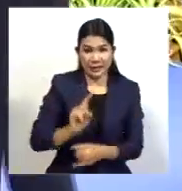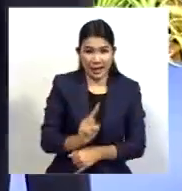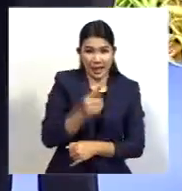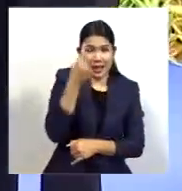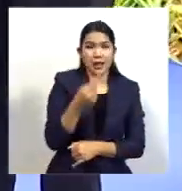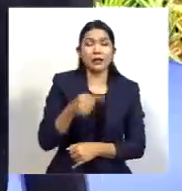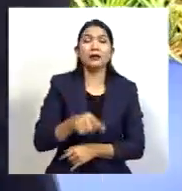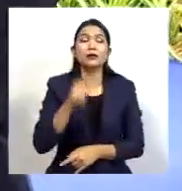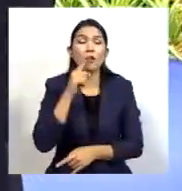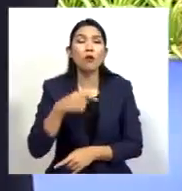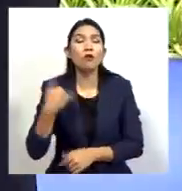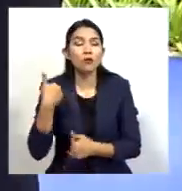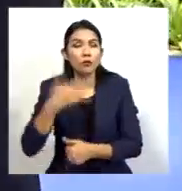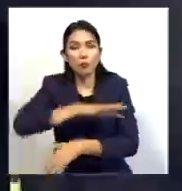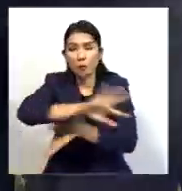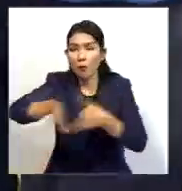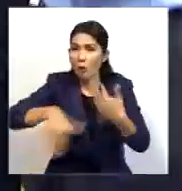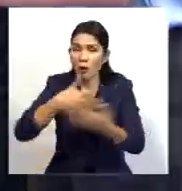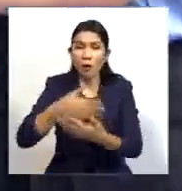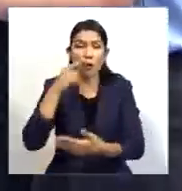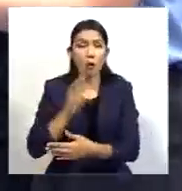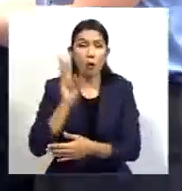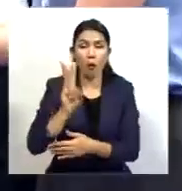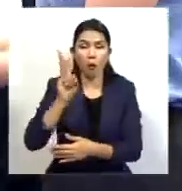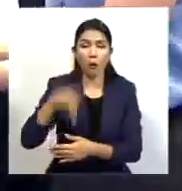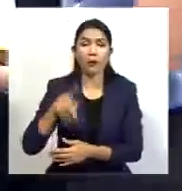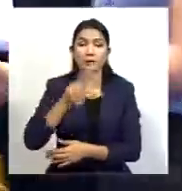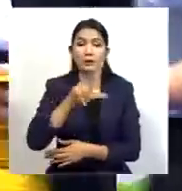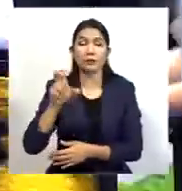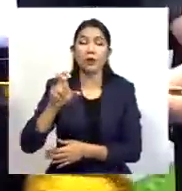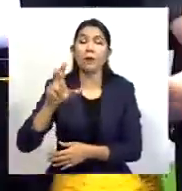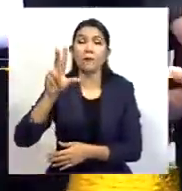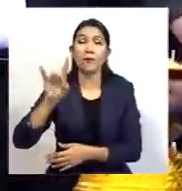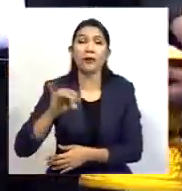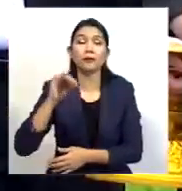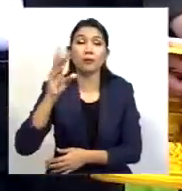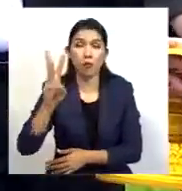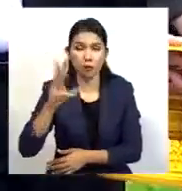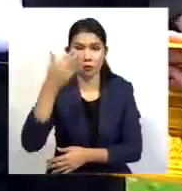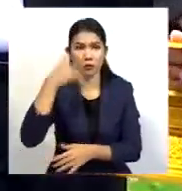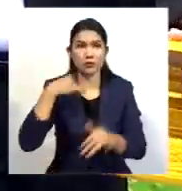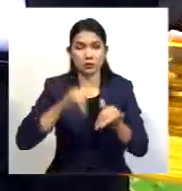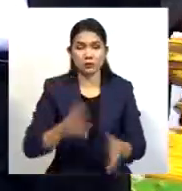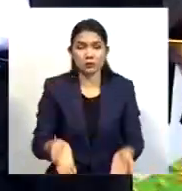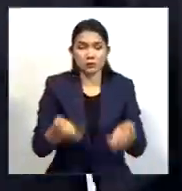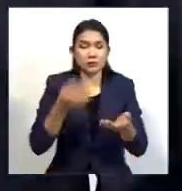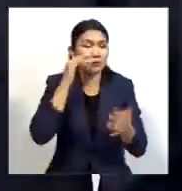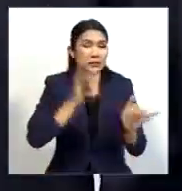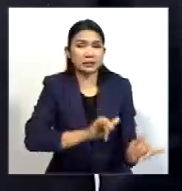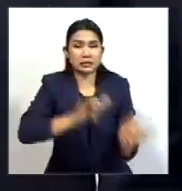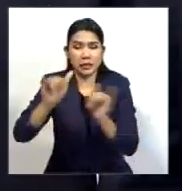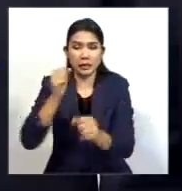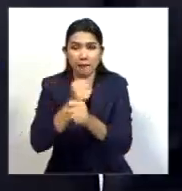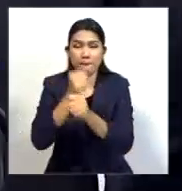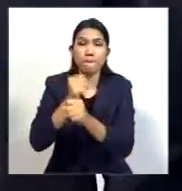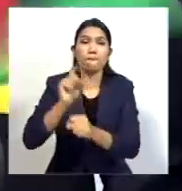ขตจังหวัดปทุมธานีรวมๆแล้วทั้งหมดมี 6,386 ครัวเรือนเพื่อรื้อย้ายสร้างบ้านใหม่เปิดพื้นที่ให้